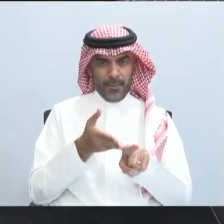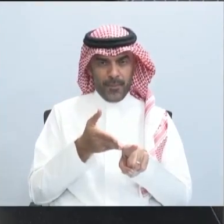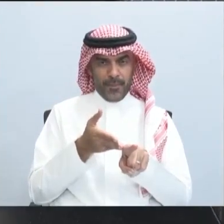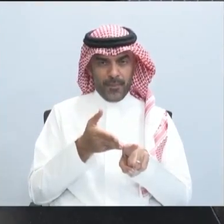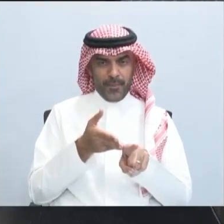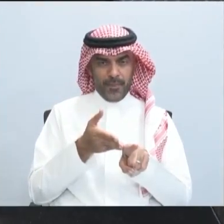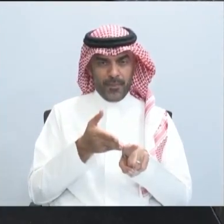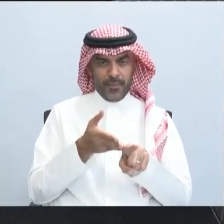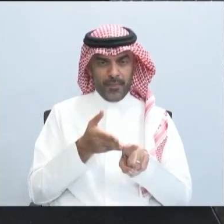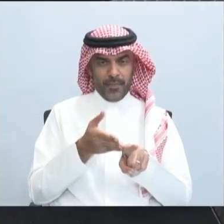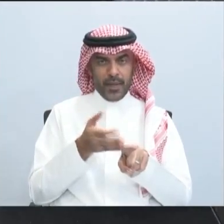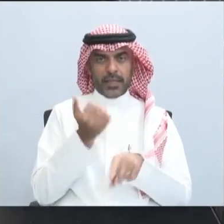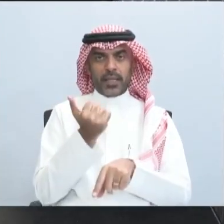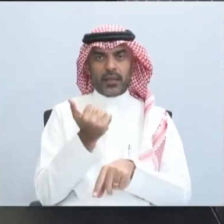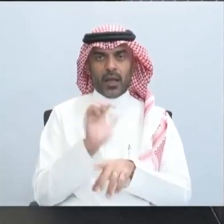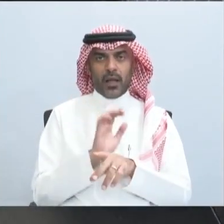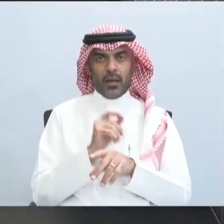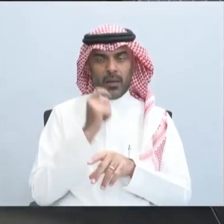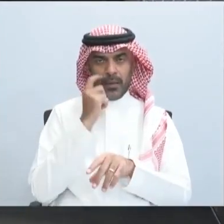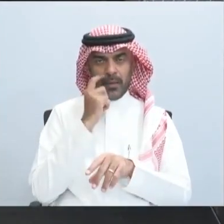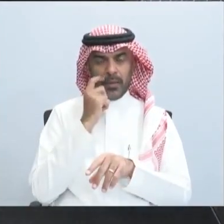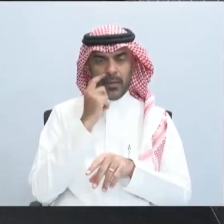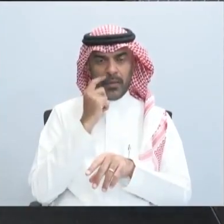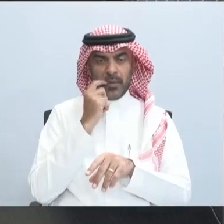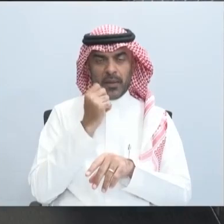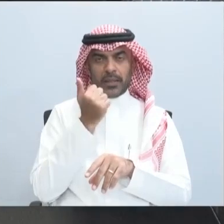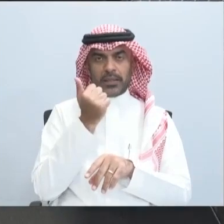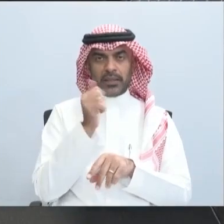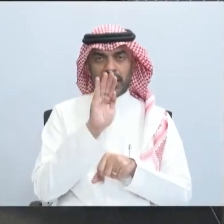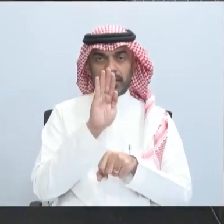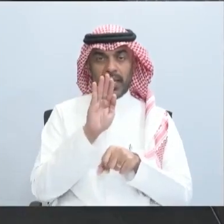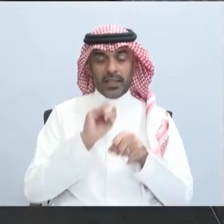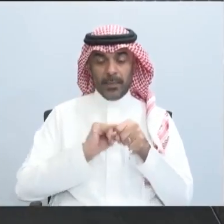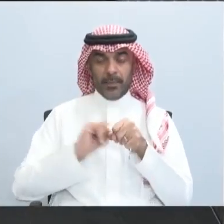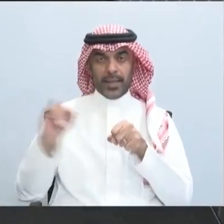قياسه سته سته سم